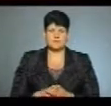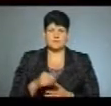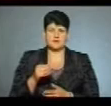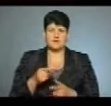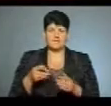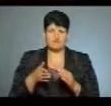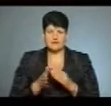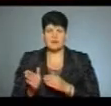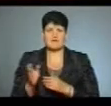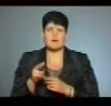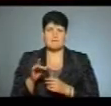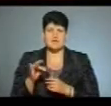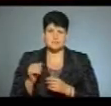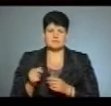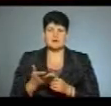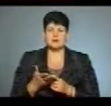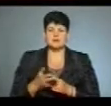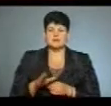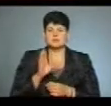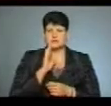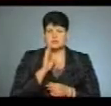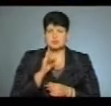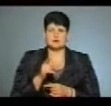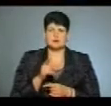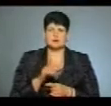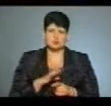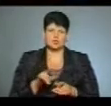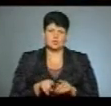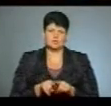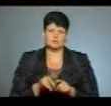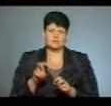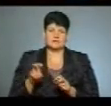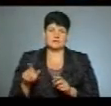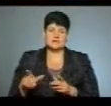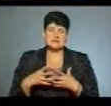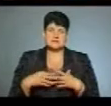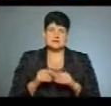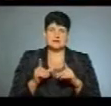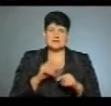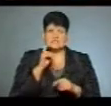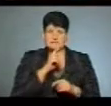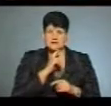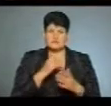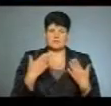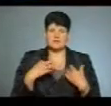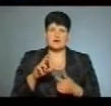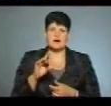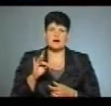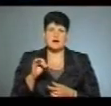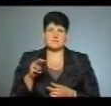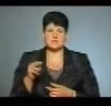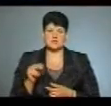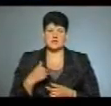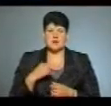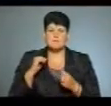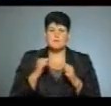догнав. Лариса Стецько – пасажирка автобуса, що потрапив в аварію. Каже, її сім'я, чоловік та донька їхали з Вінниці на відпочинок в Яремче. Я пам'ятаю